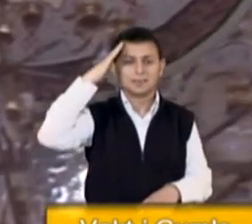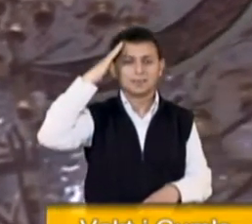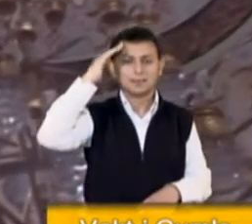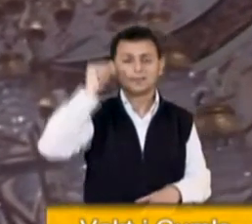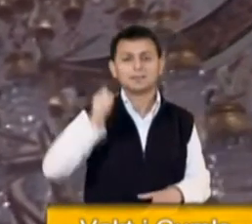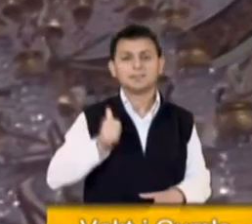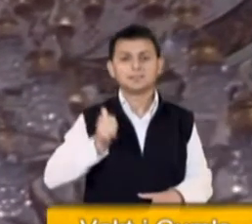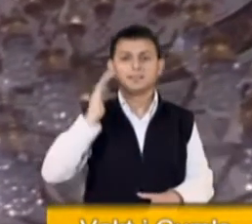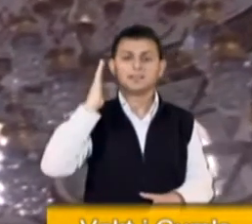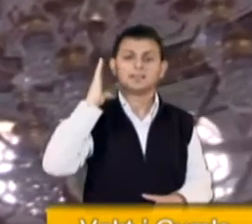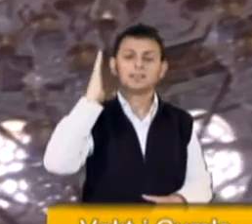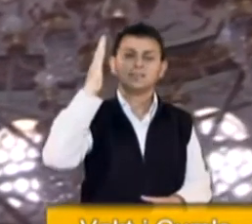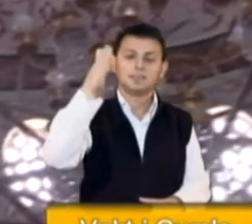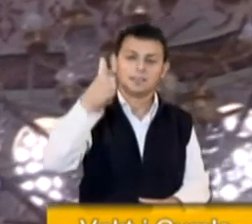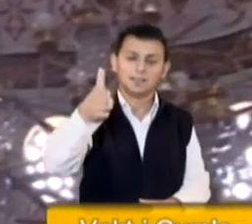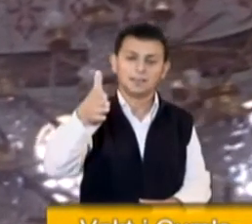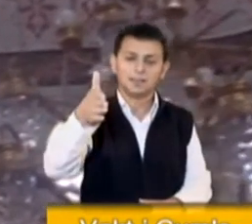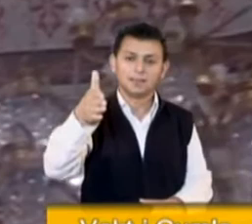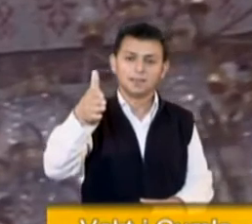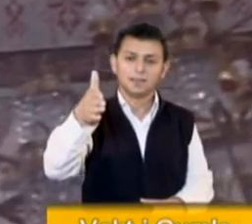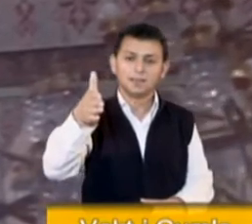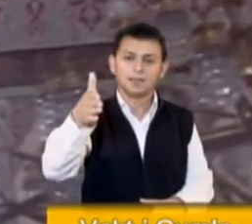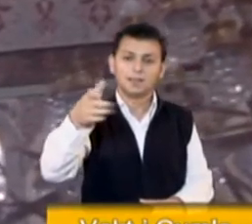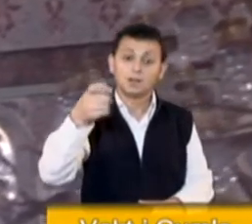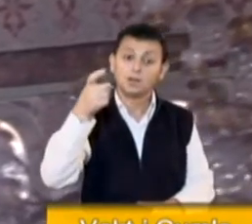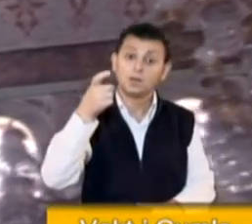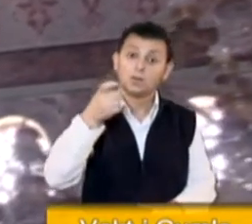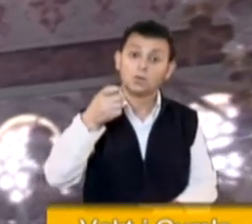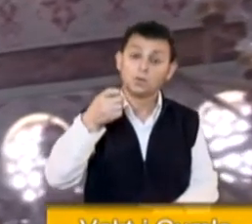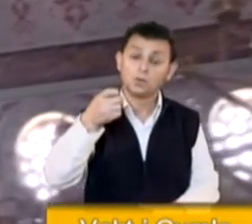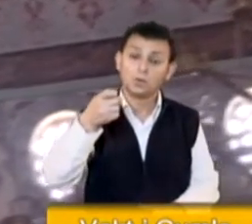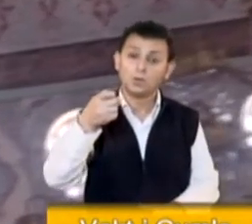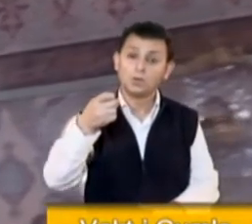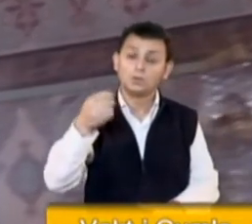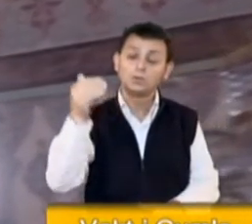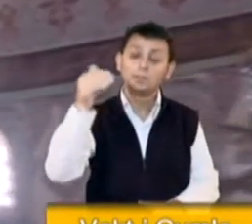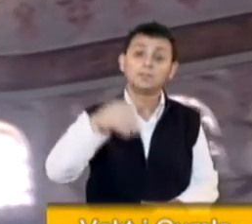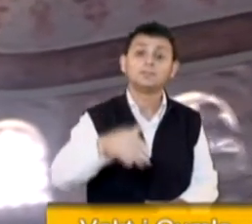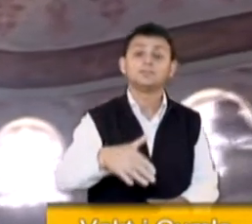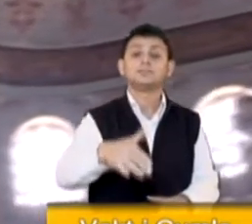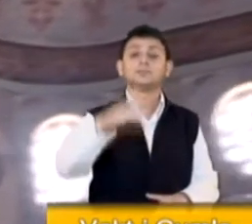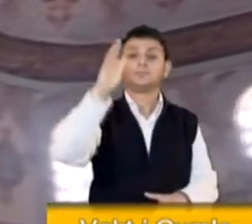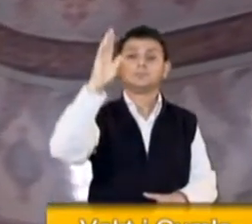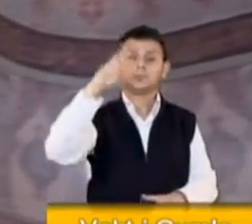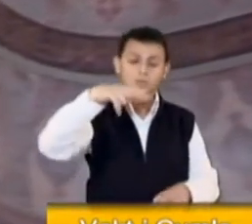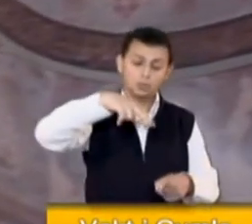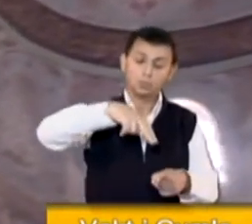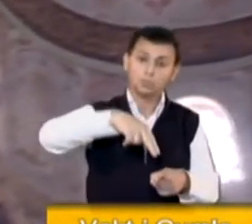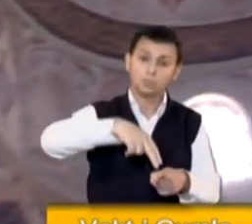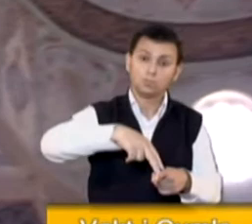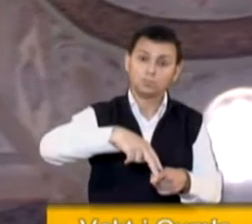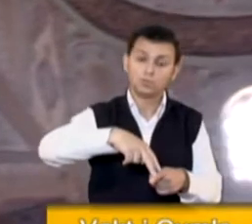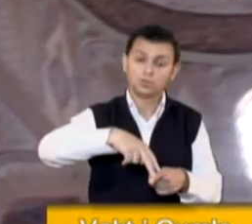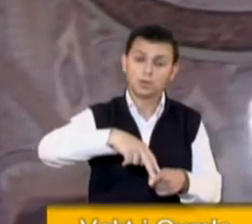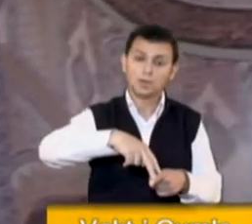askere giderken delikanlı kurşun geçirmez muskaları yazılıp takılırmış muhterem müminler. Bütün